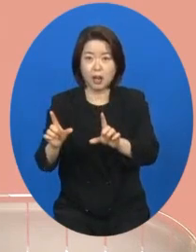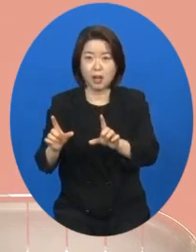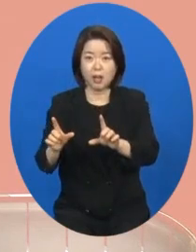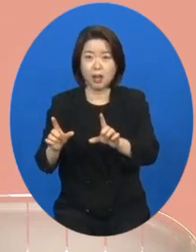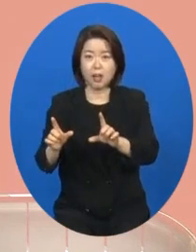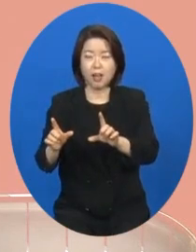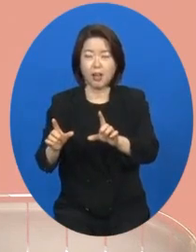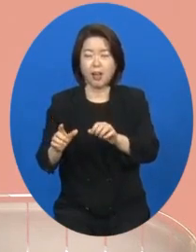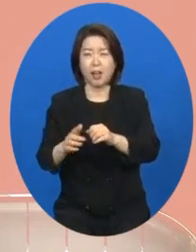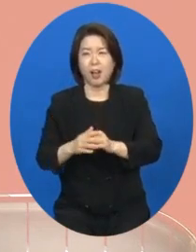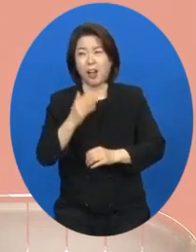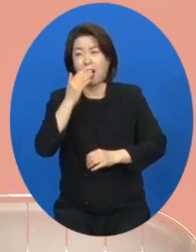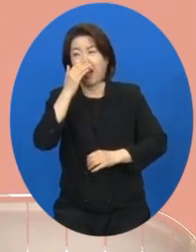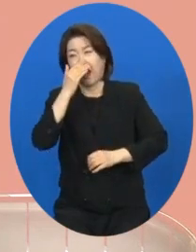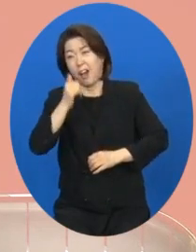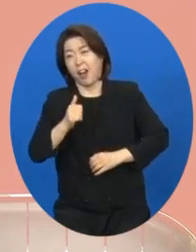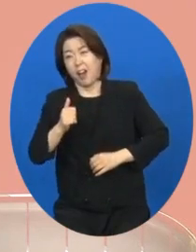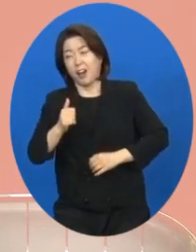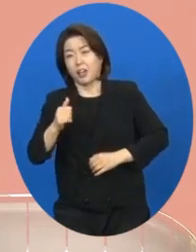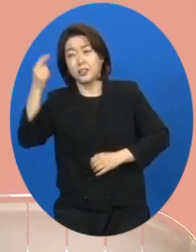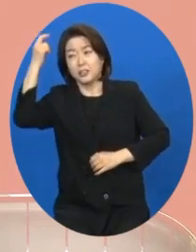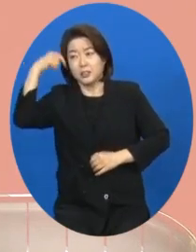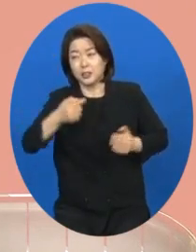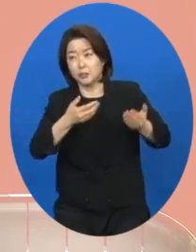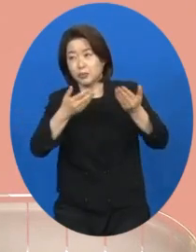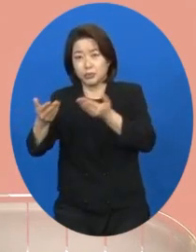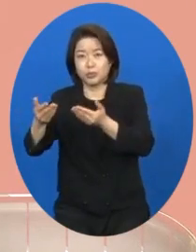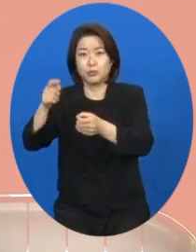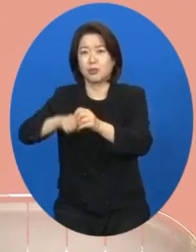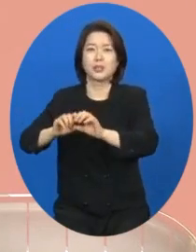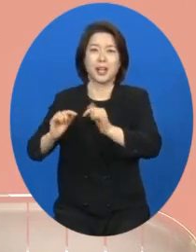그런 뜻으로 주신 게 아닙니다.